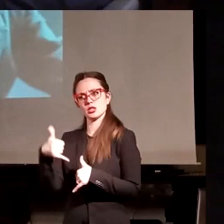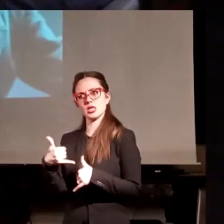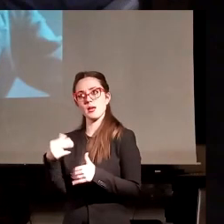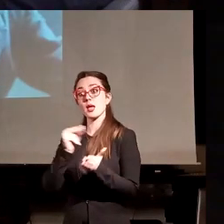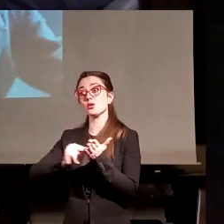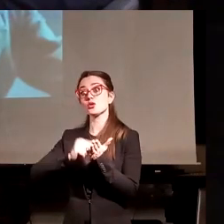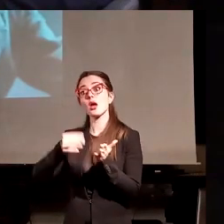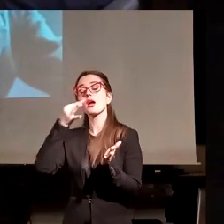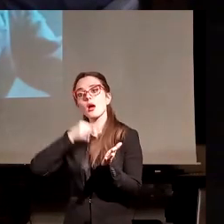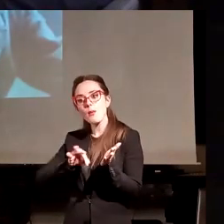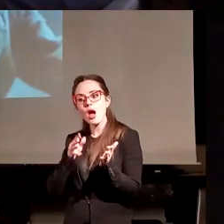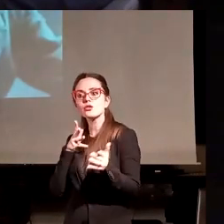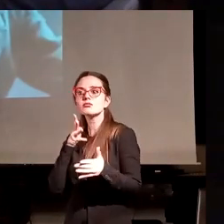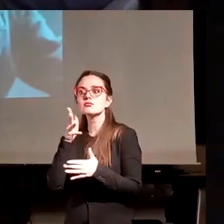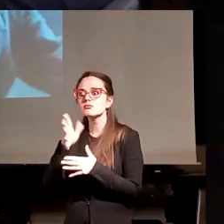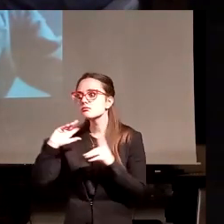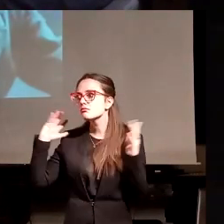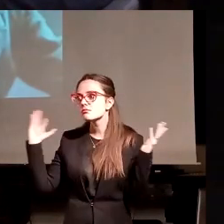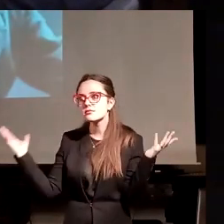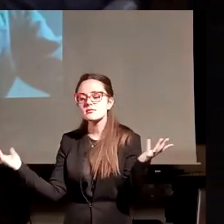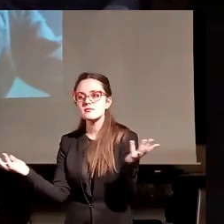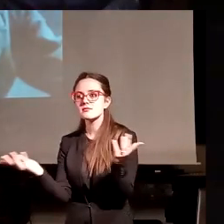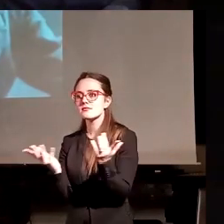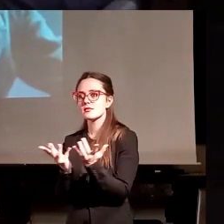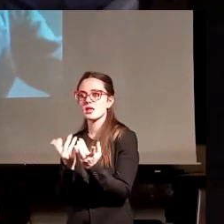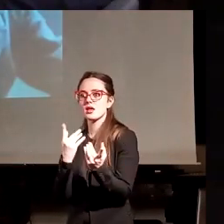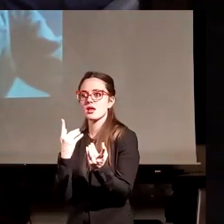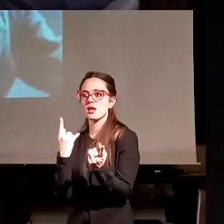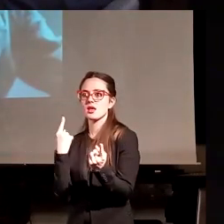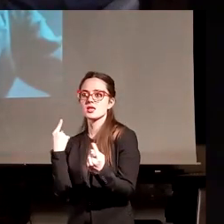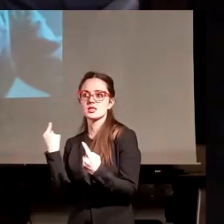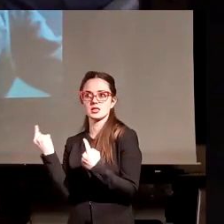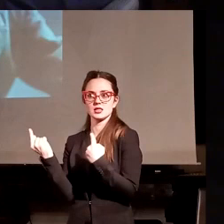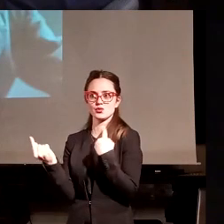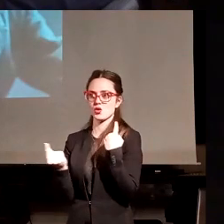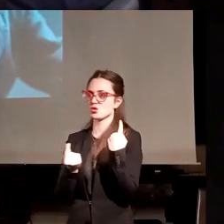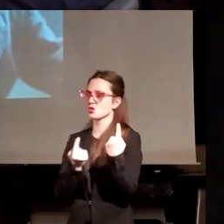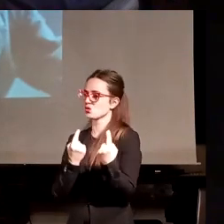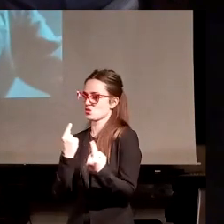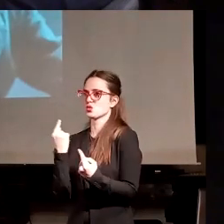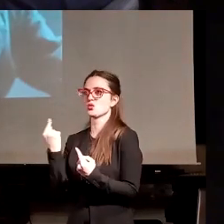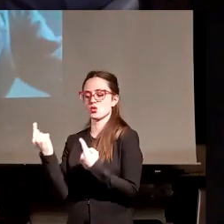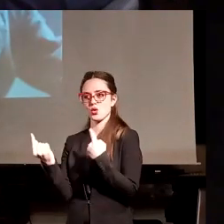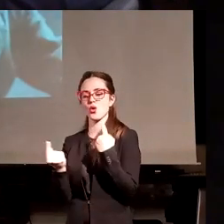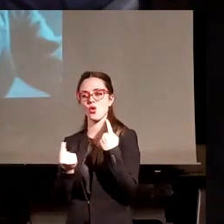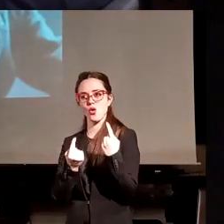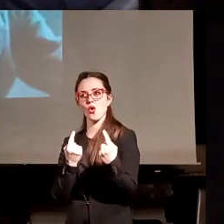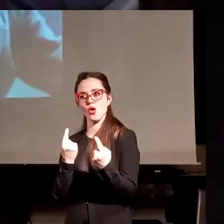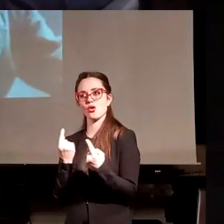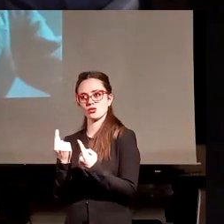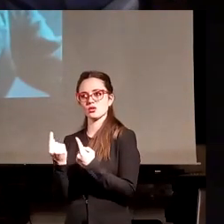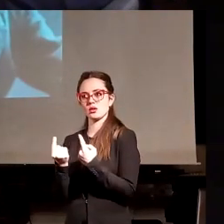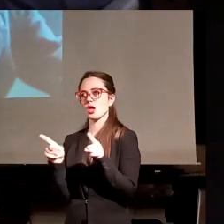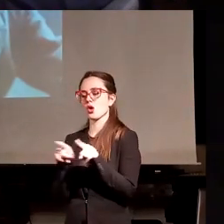scrittore capace di attraversare tutte le legame dello strumento non un pianista che